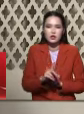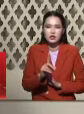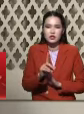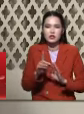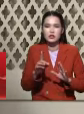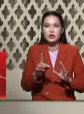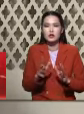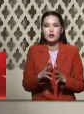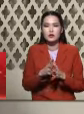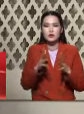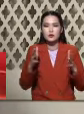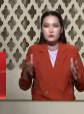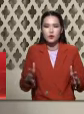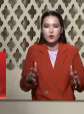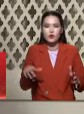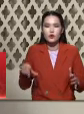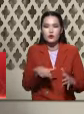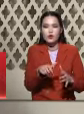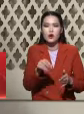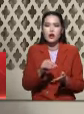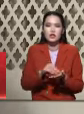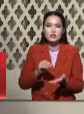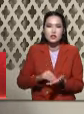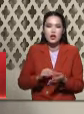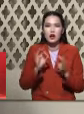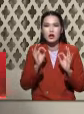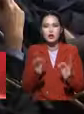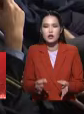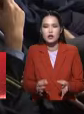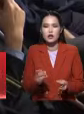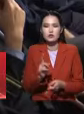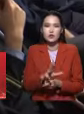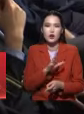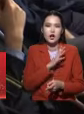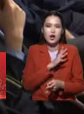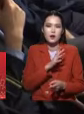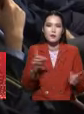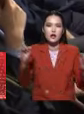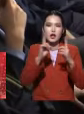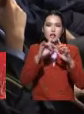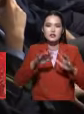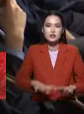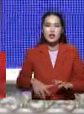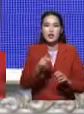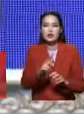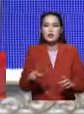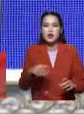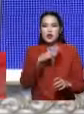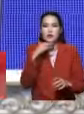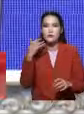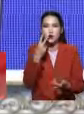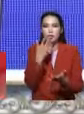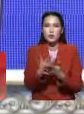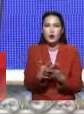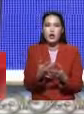үшін бұл конкурстың талаптарын соған деңгейге келтіру керек. Кездесу барысында Арал ауданына қарасты Сексеуіл кентіне барар